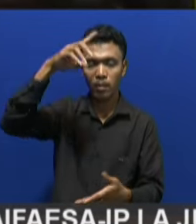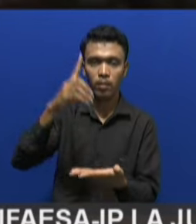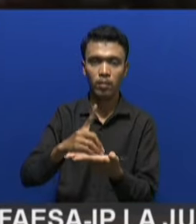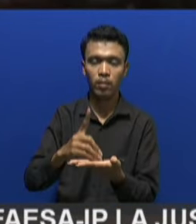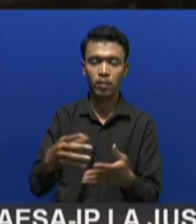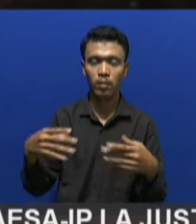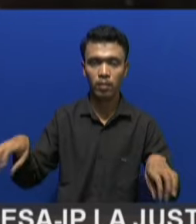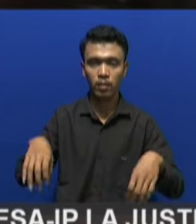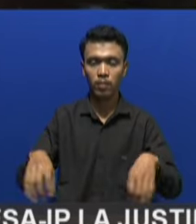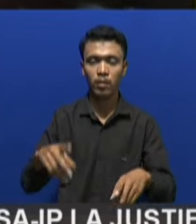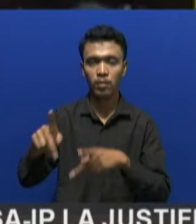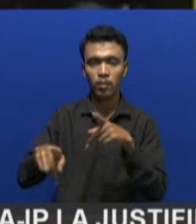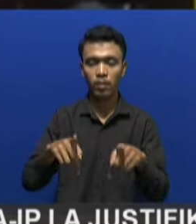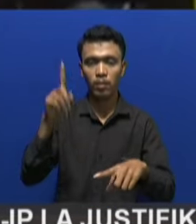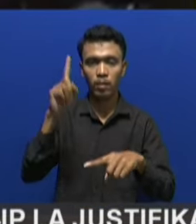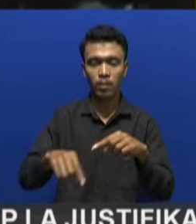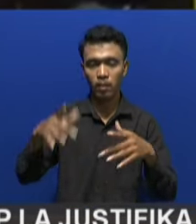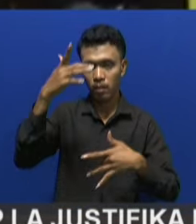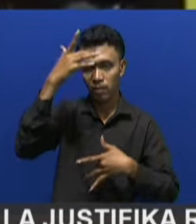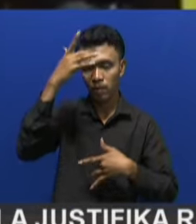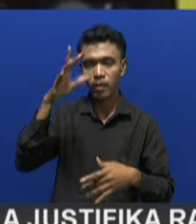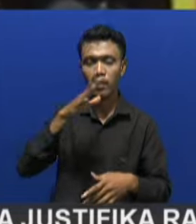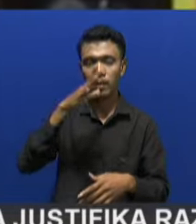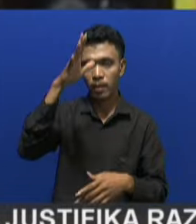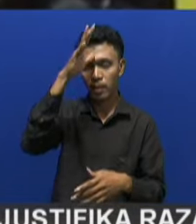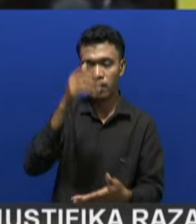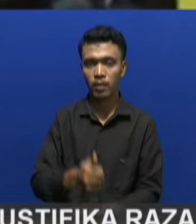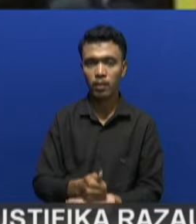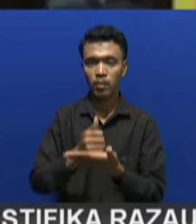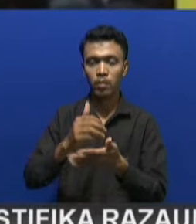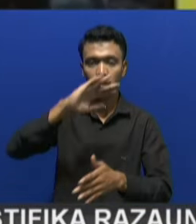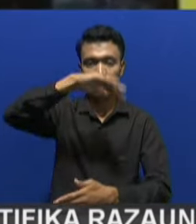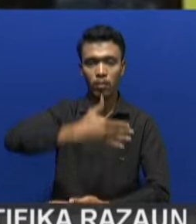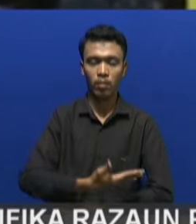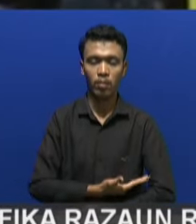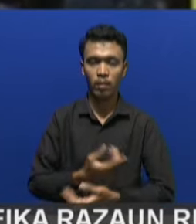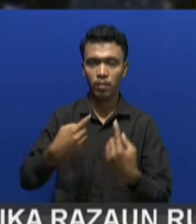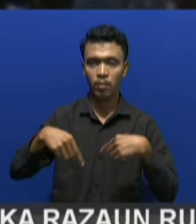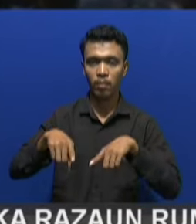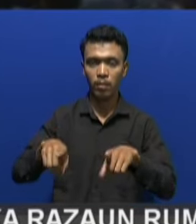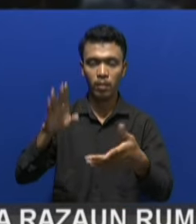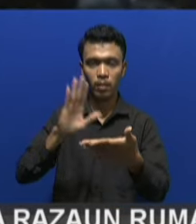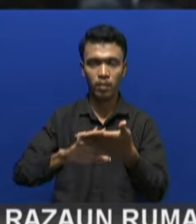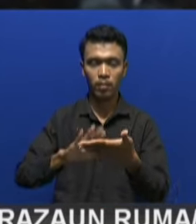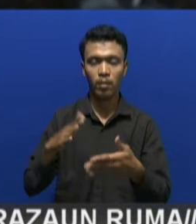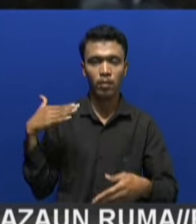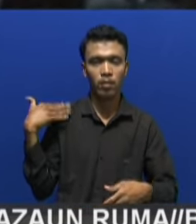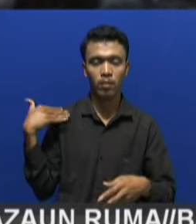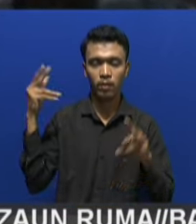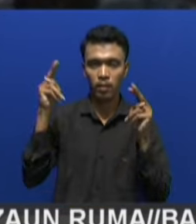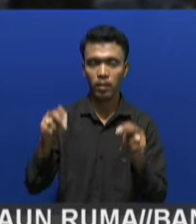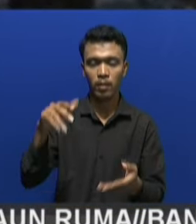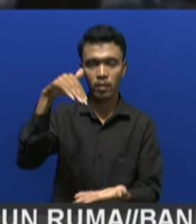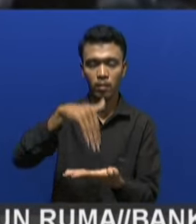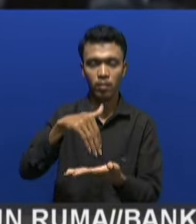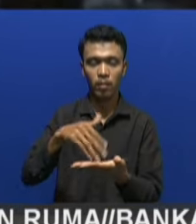moras. E na nama ni luta va ser. O anser va escola. Jovem se ni luta va ser. Estuda de dia. Se veterano ni luta para